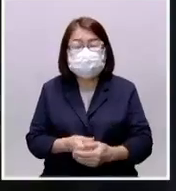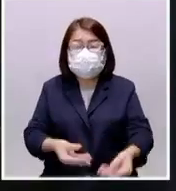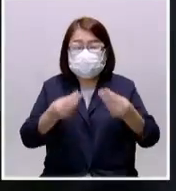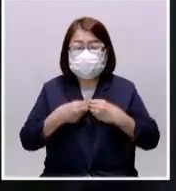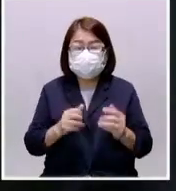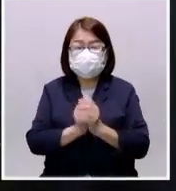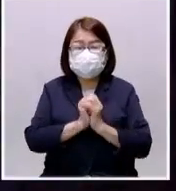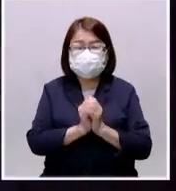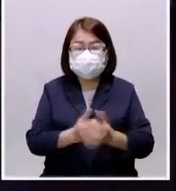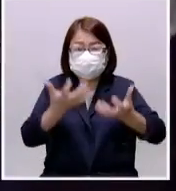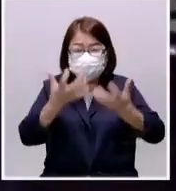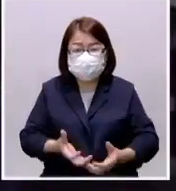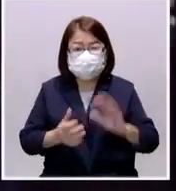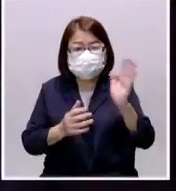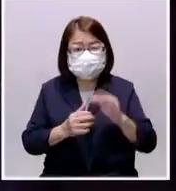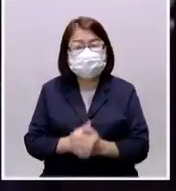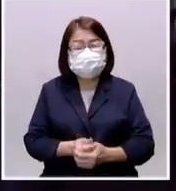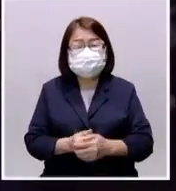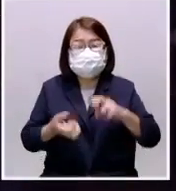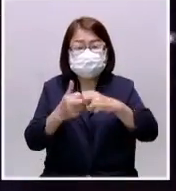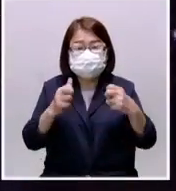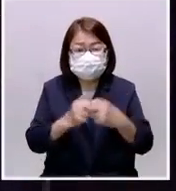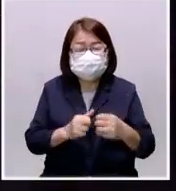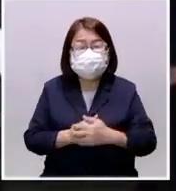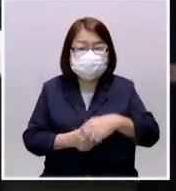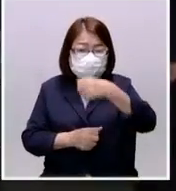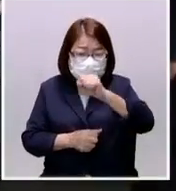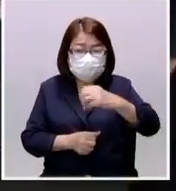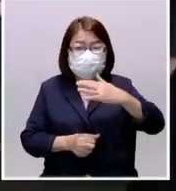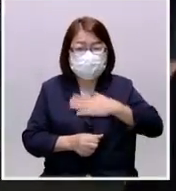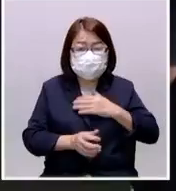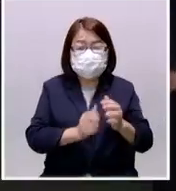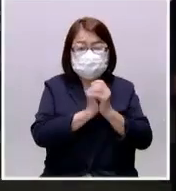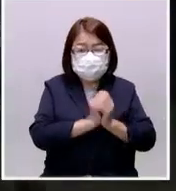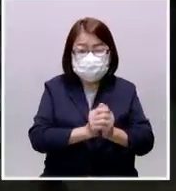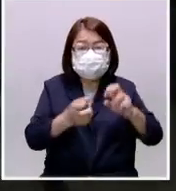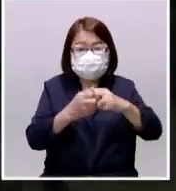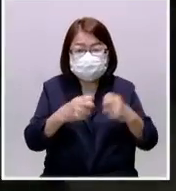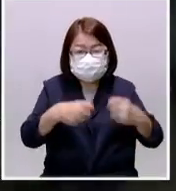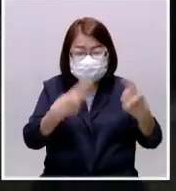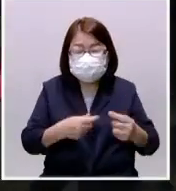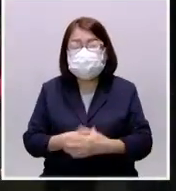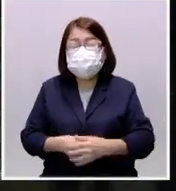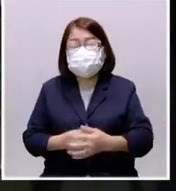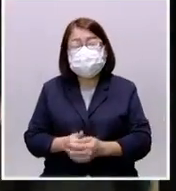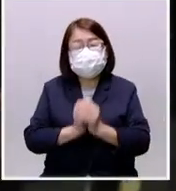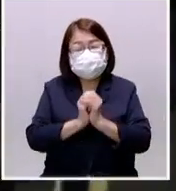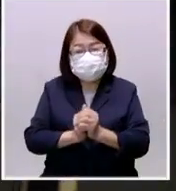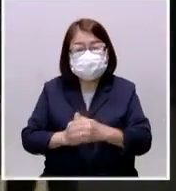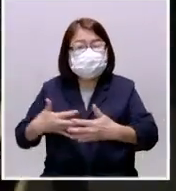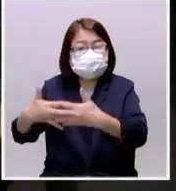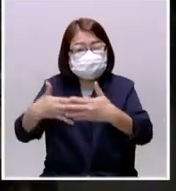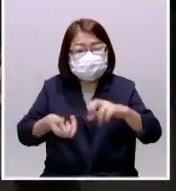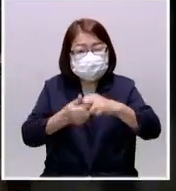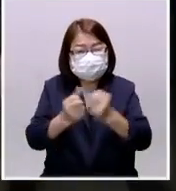เครียดและอย่าทำให้สถานการณ์ของทั้งสองฝั่งช่องแคบไต้หวันรวมทั้งสัมพันธภาพจีนสหรัฐเสียหายจนไม่สามารถแ